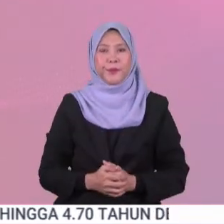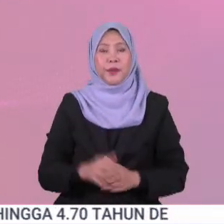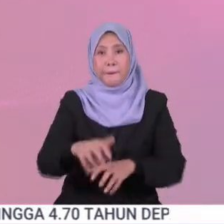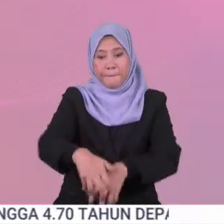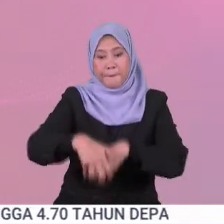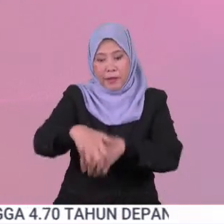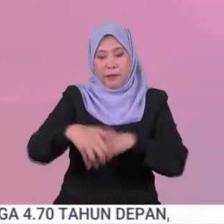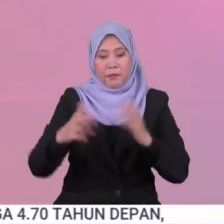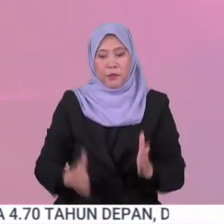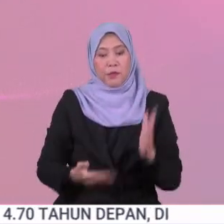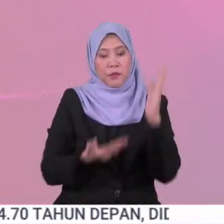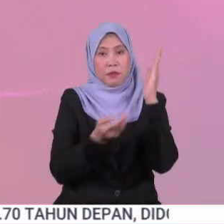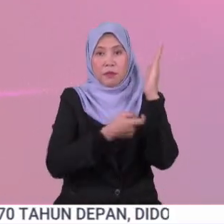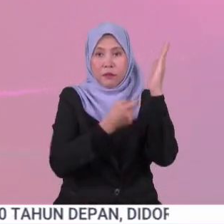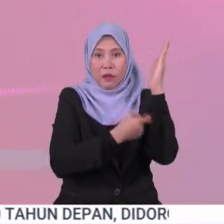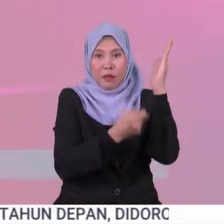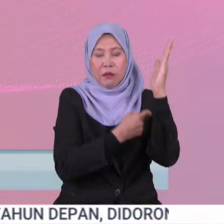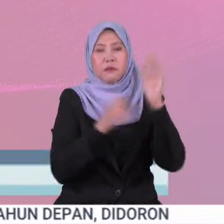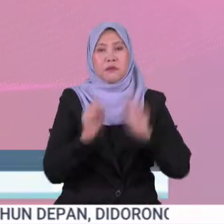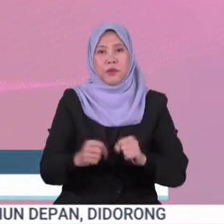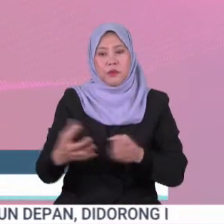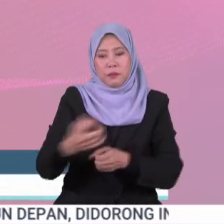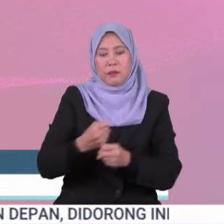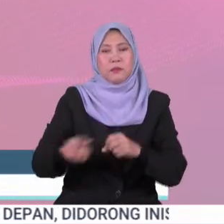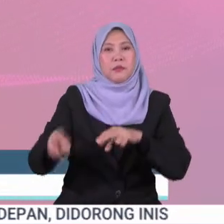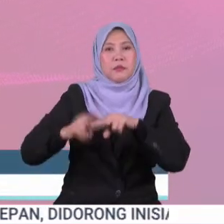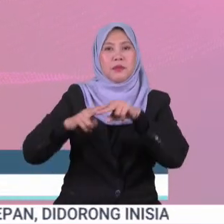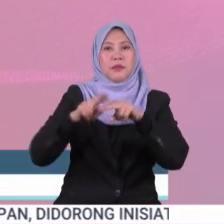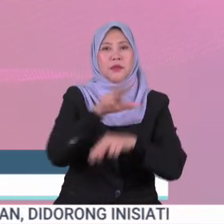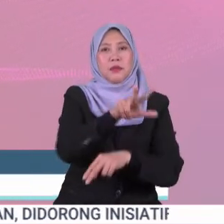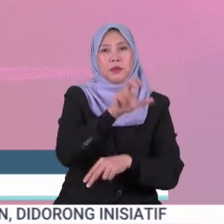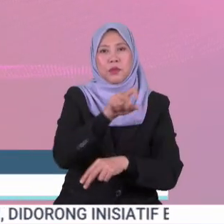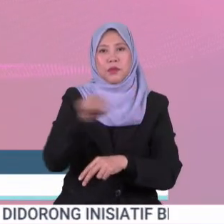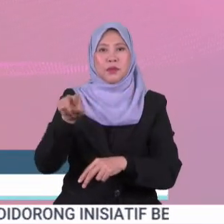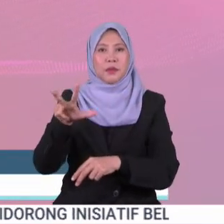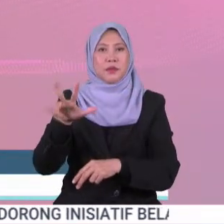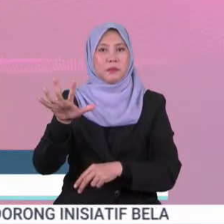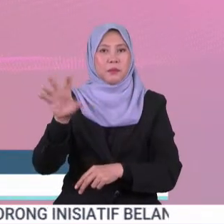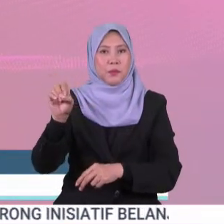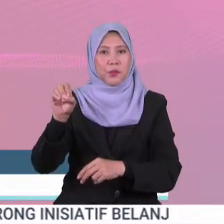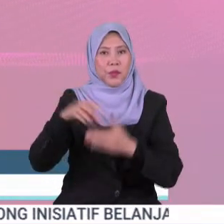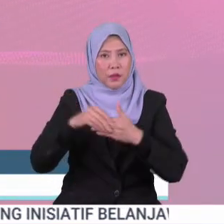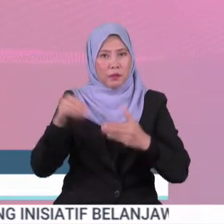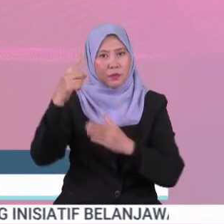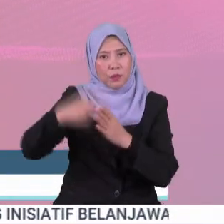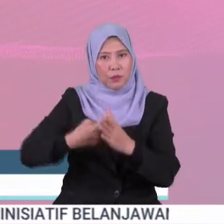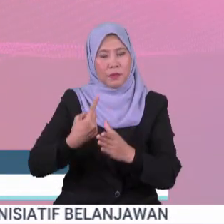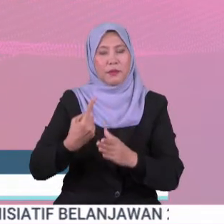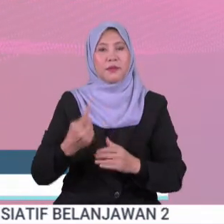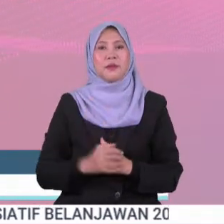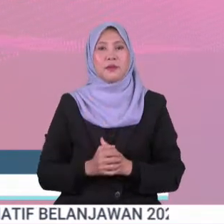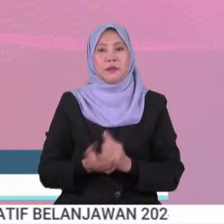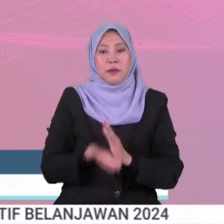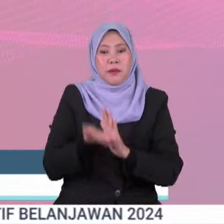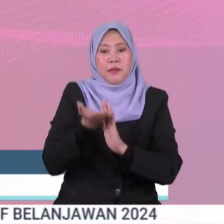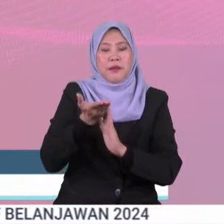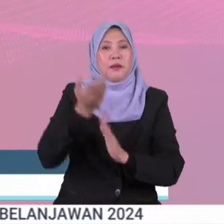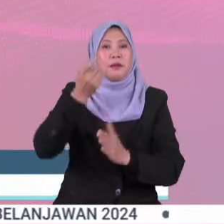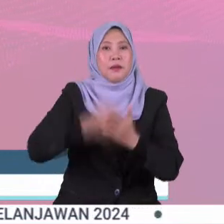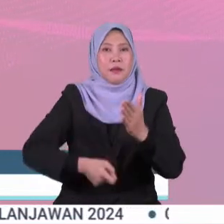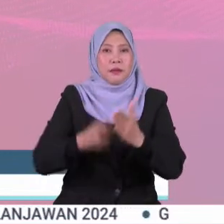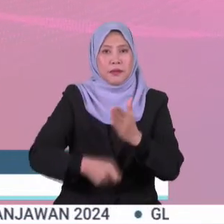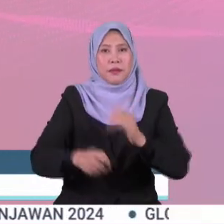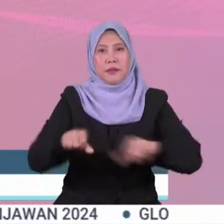Pekebun kecil getah dijangka memperoleh pendapatan tambahan antara RM300 ke RM350 sebulan melalui inisiatif kenaikan paras